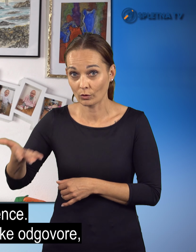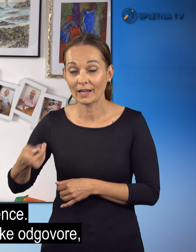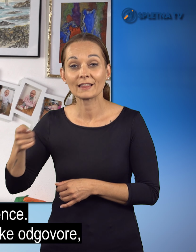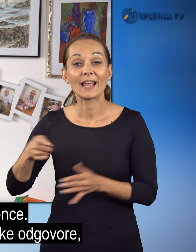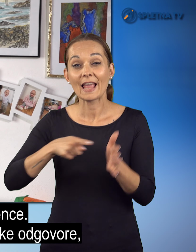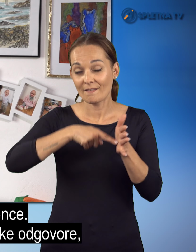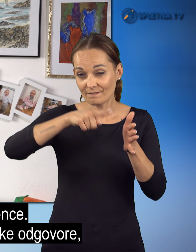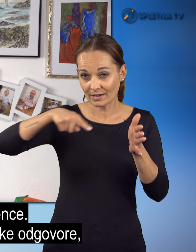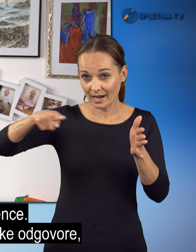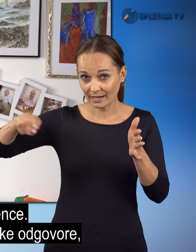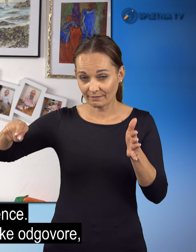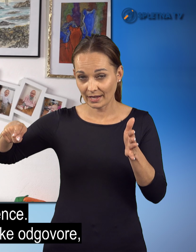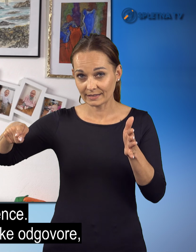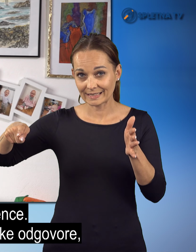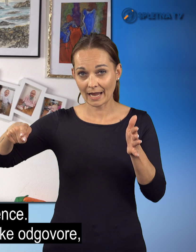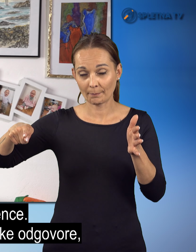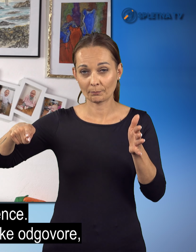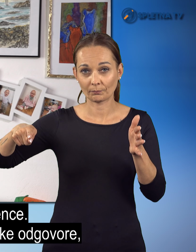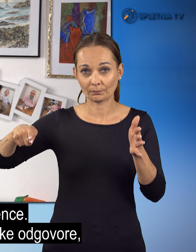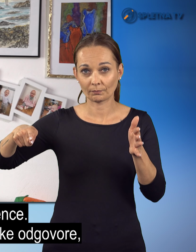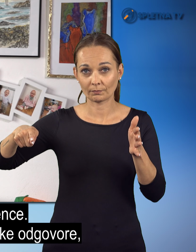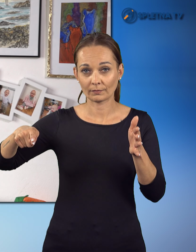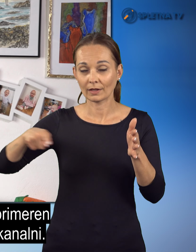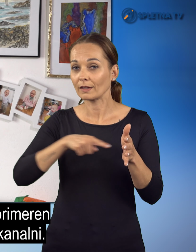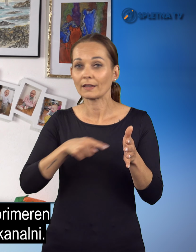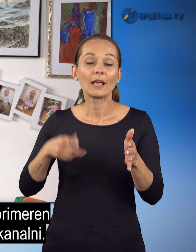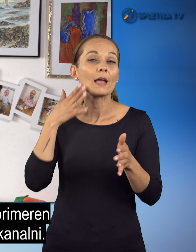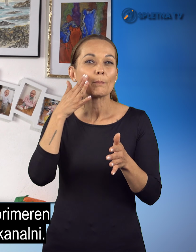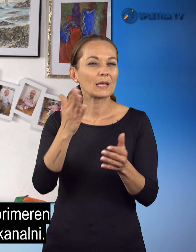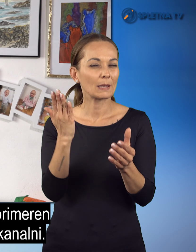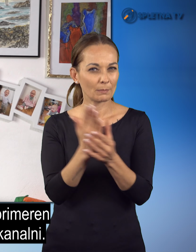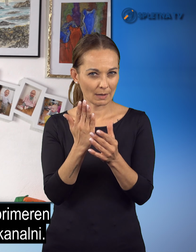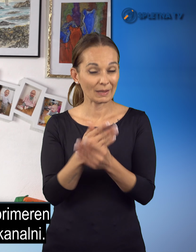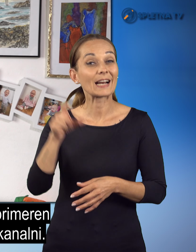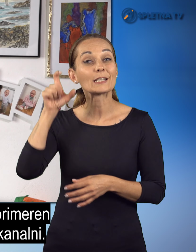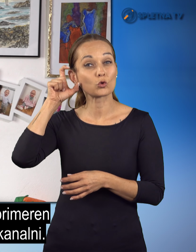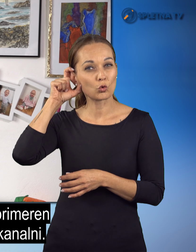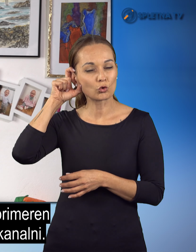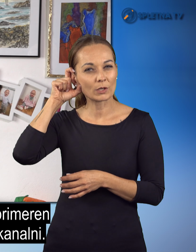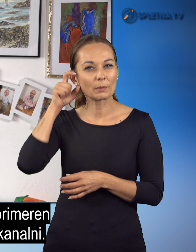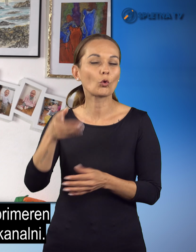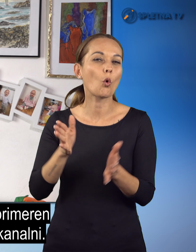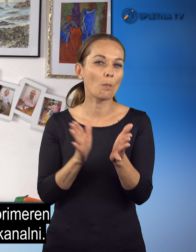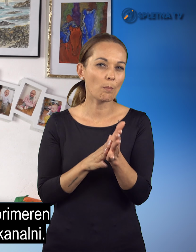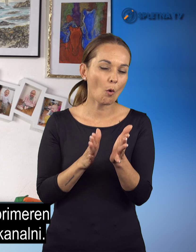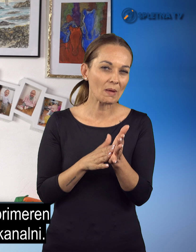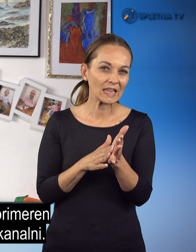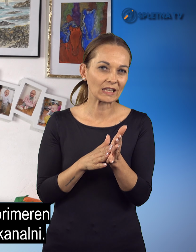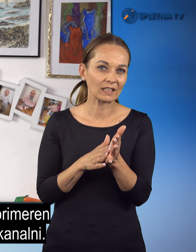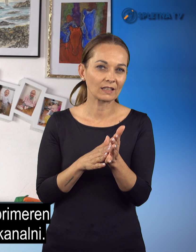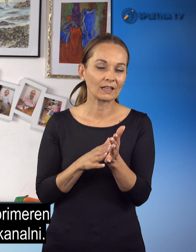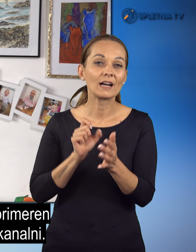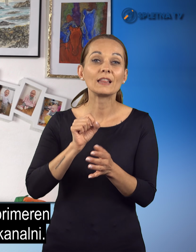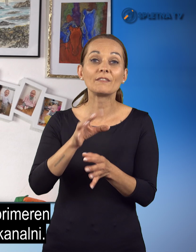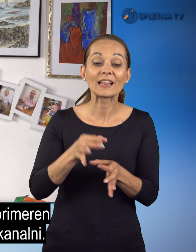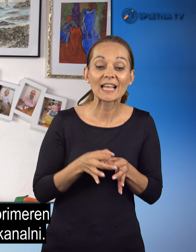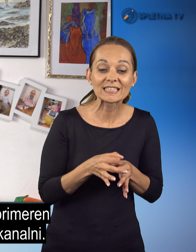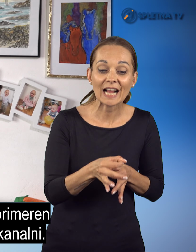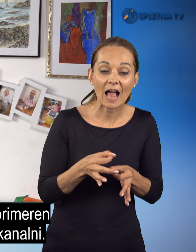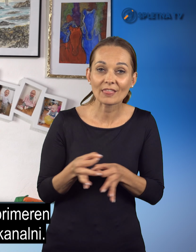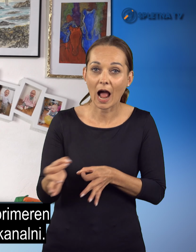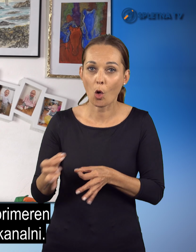pravi tiste frekvence, no pa so mi dali razne odgovore, ne bi bil tak primeren slušen aparat tam okrog